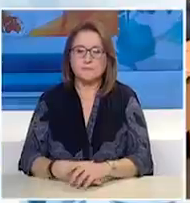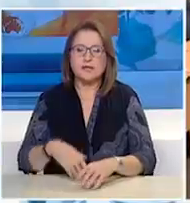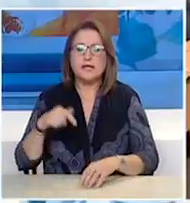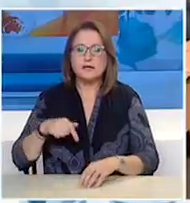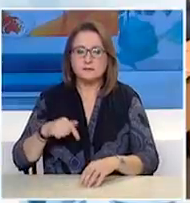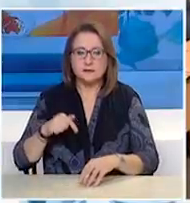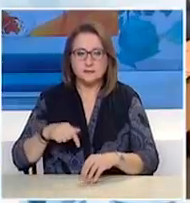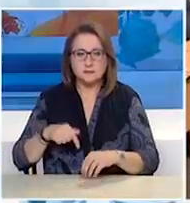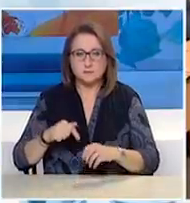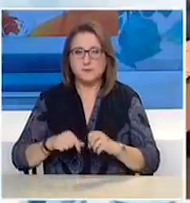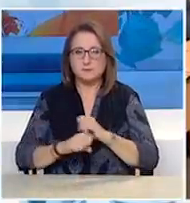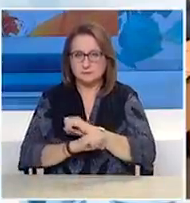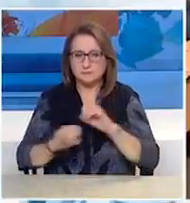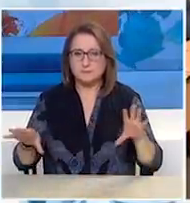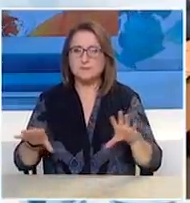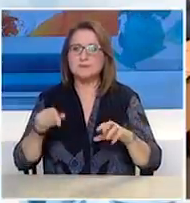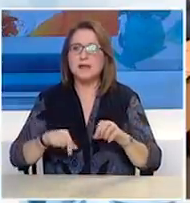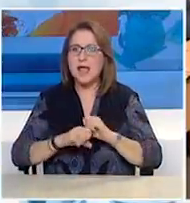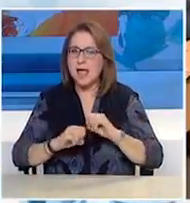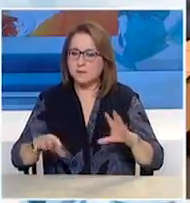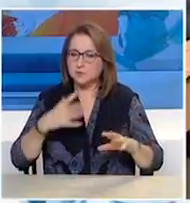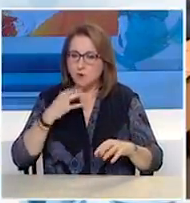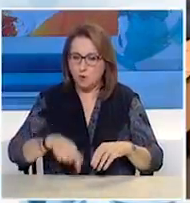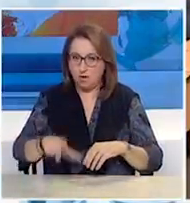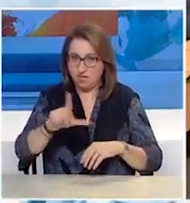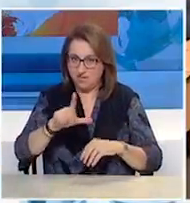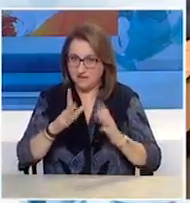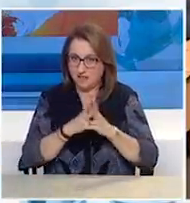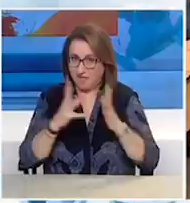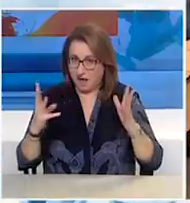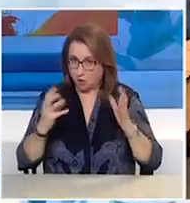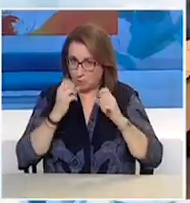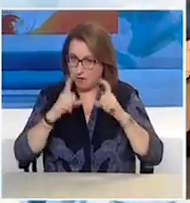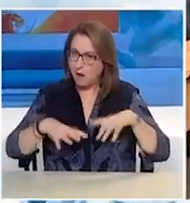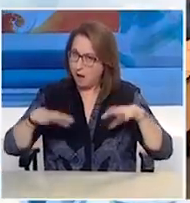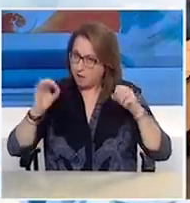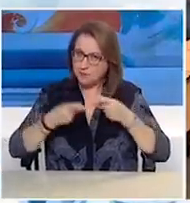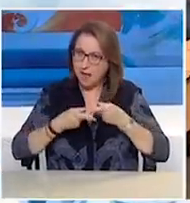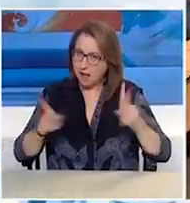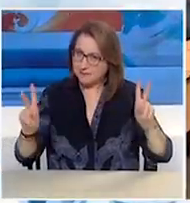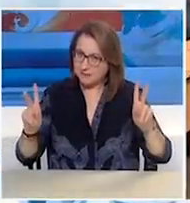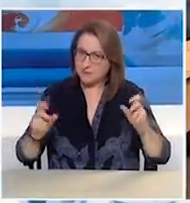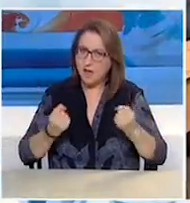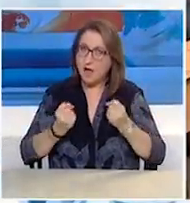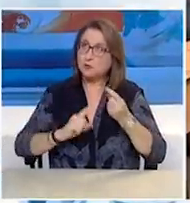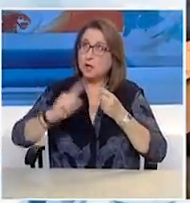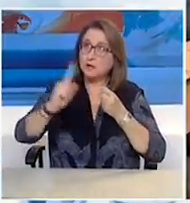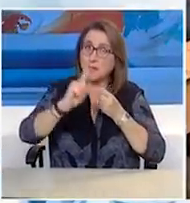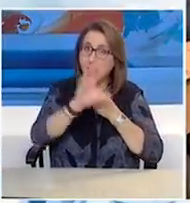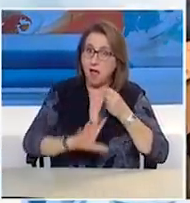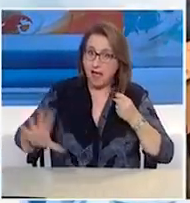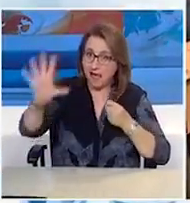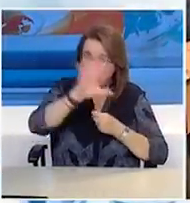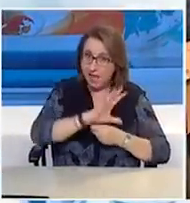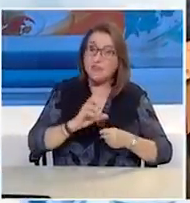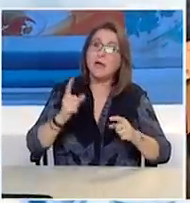Όπως από τη Δευτέρα 18 Μαΐου επιτρέπονται οι μετακινήσεις στην Υπηρετική Ελλάδα και την Κρήτη. Σήμερα θα ανακοινωθούν όροι και προϋποθέσεις για τις